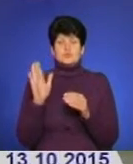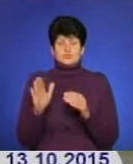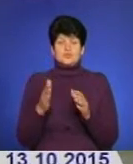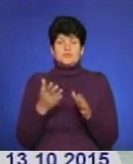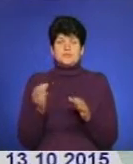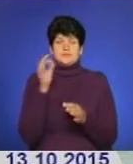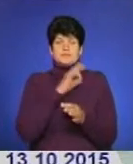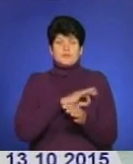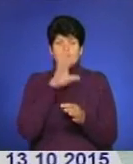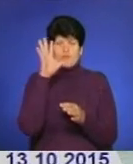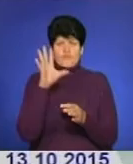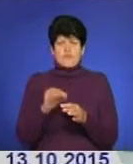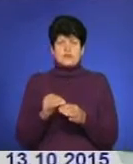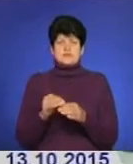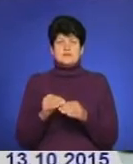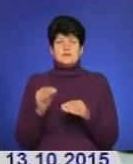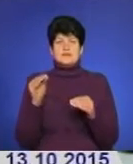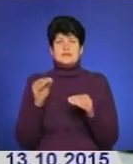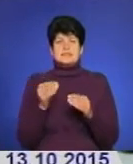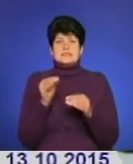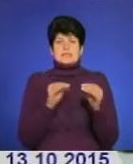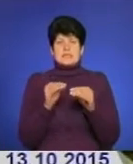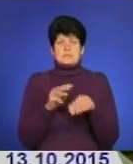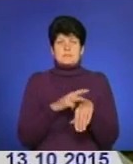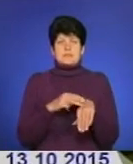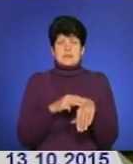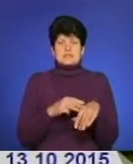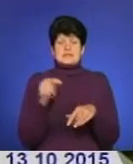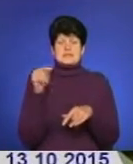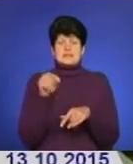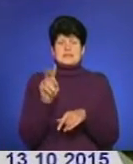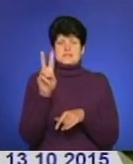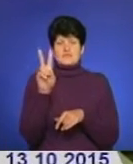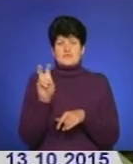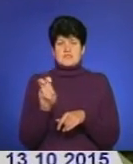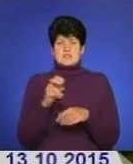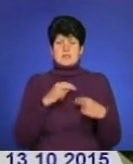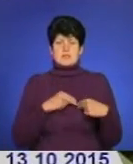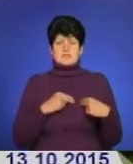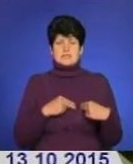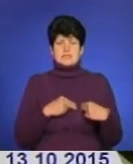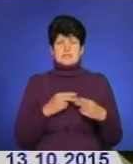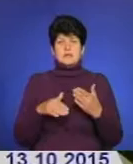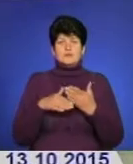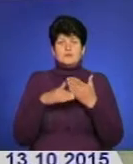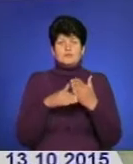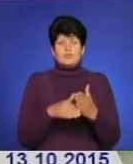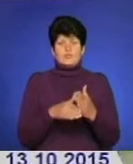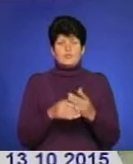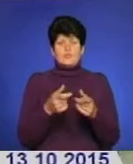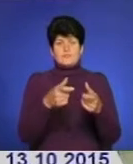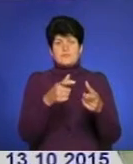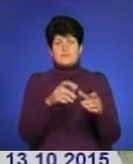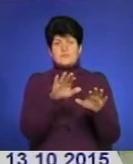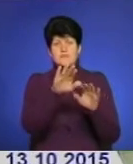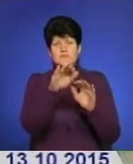увесь атестований особовий склад обласної міліції, а це понад 1200 працівників. Для підмоги достроково відкликали